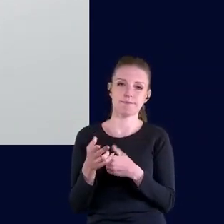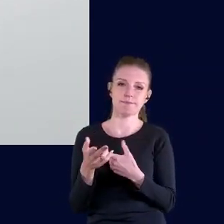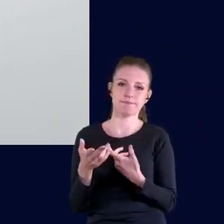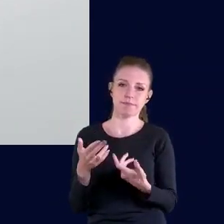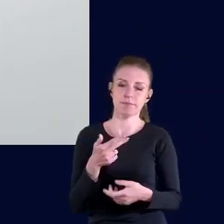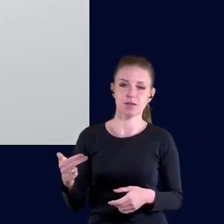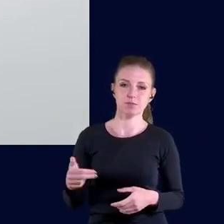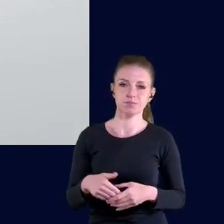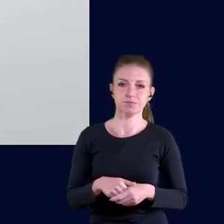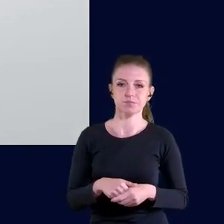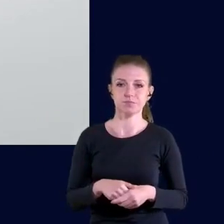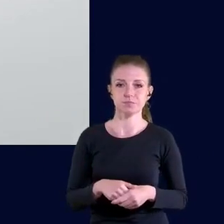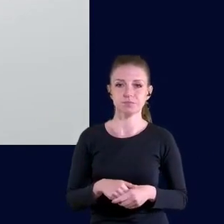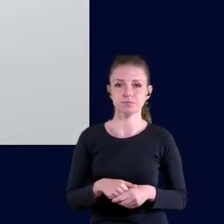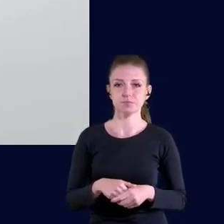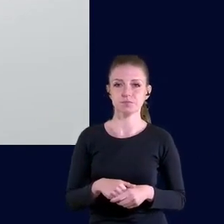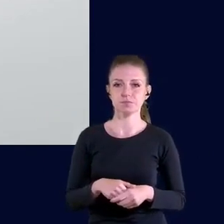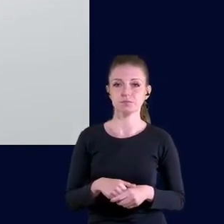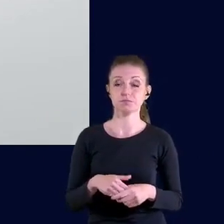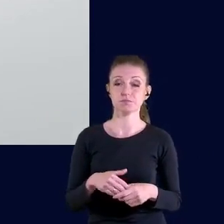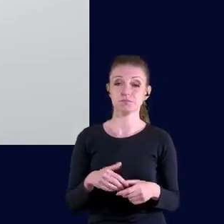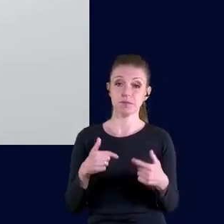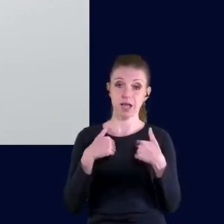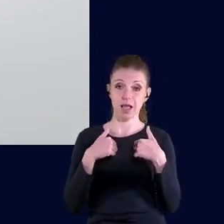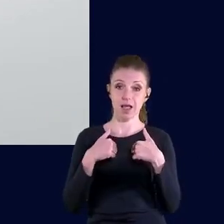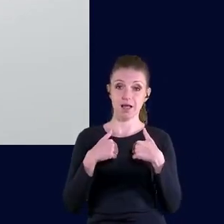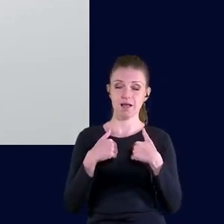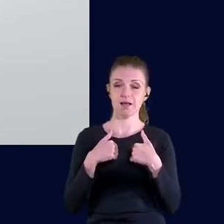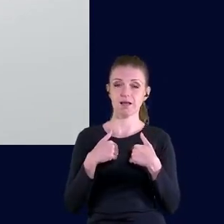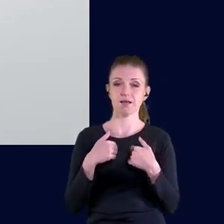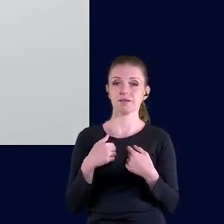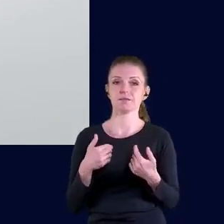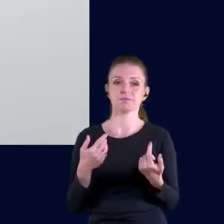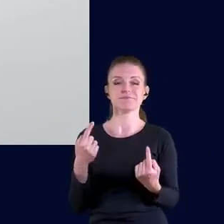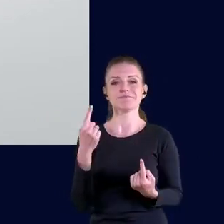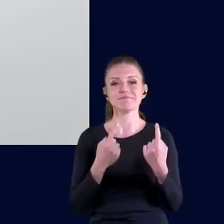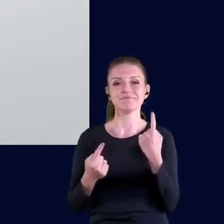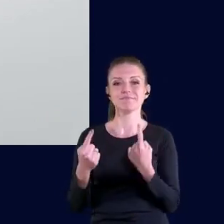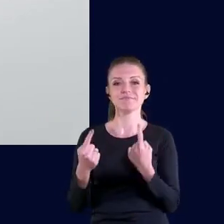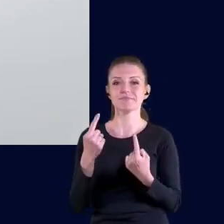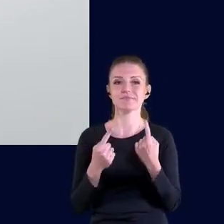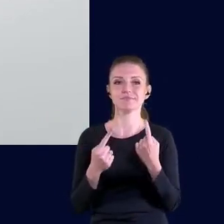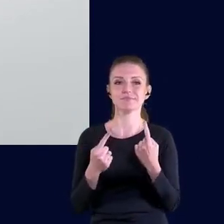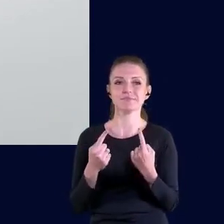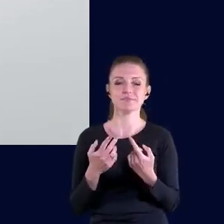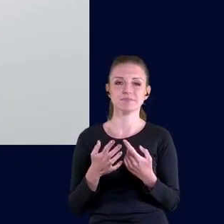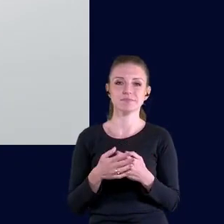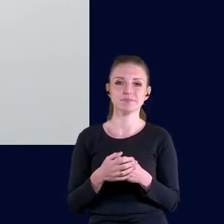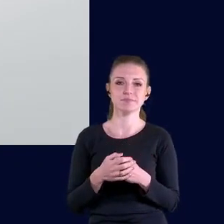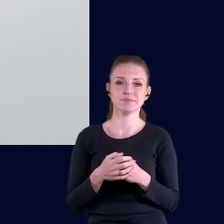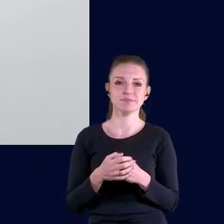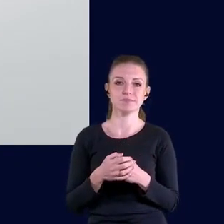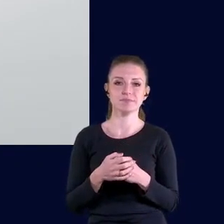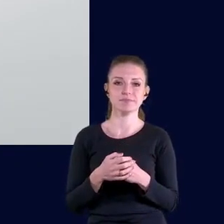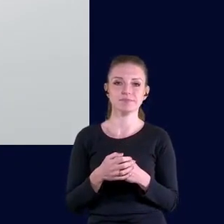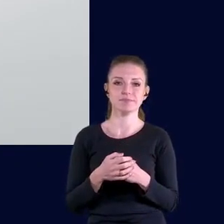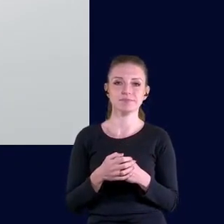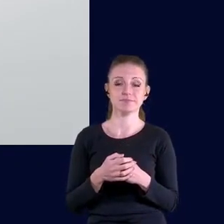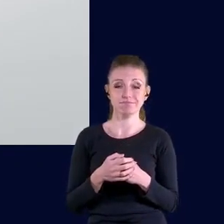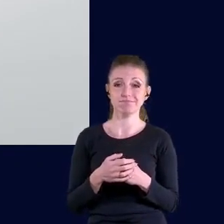poprowadzonych szkoleniach Ja ze swojej strony podejście takie właśnie